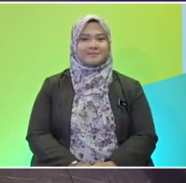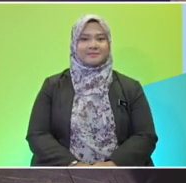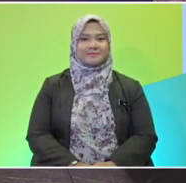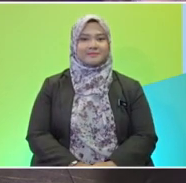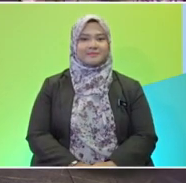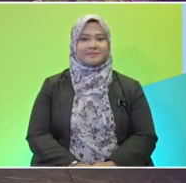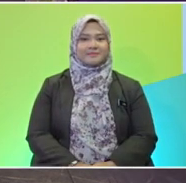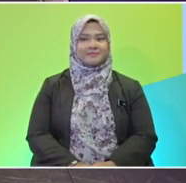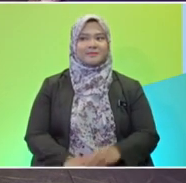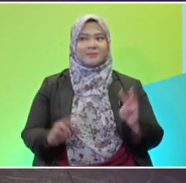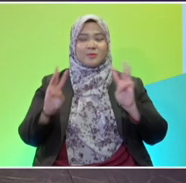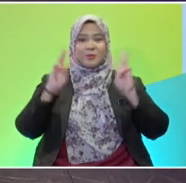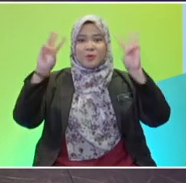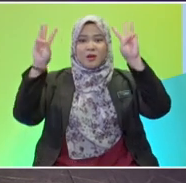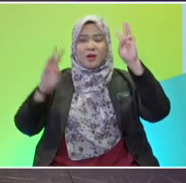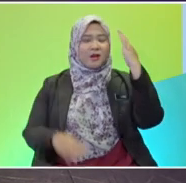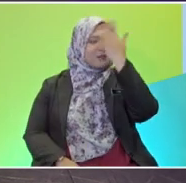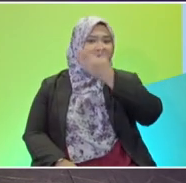wah cantiknya